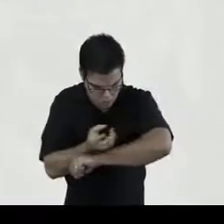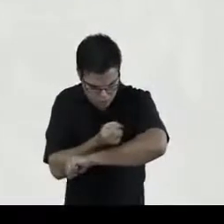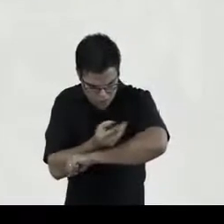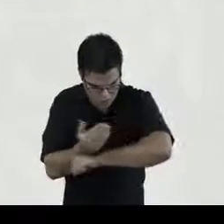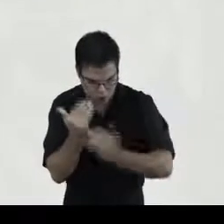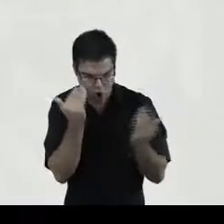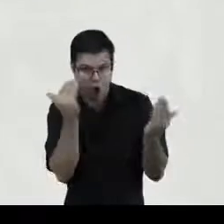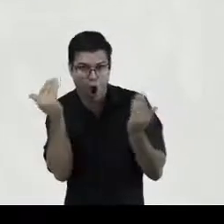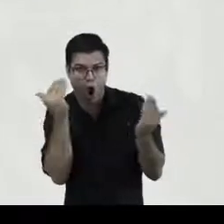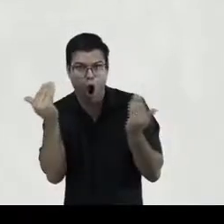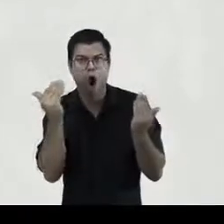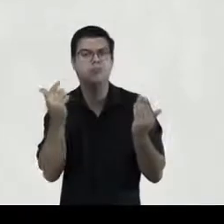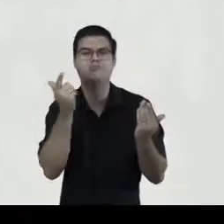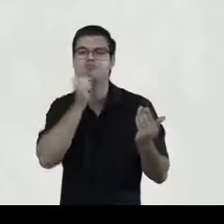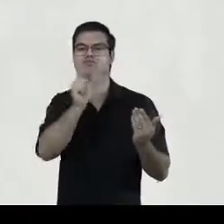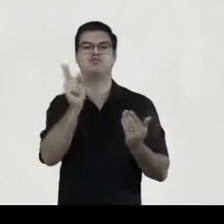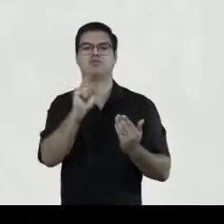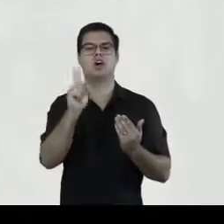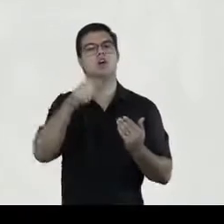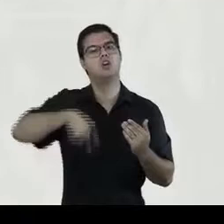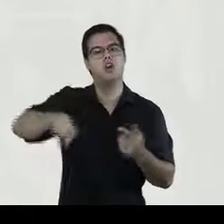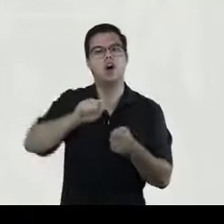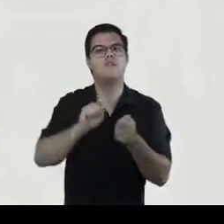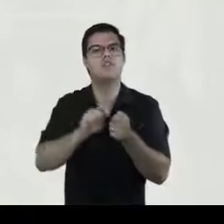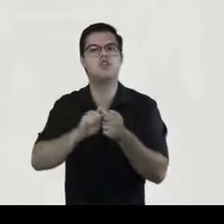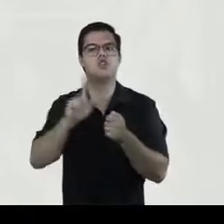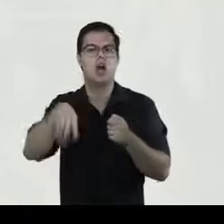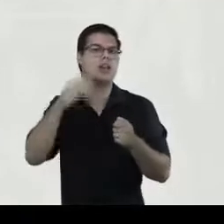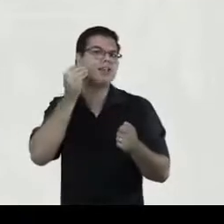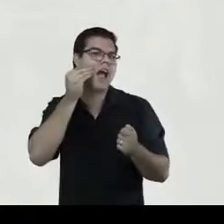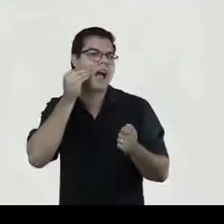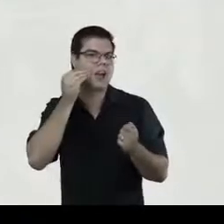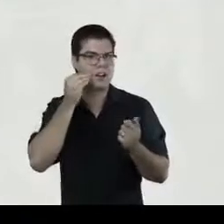10, 15 Prozent Abweichung manchmal und das ist einfach zu viel.